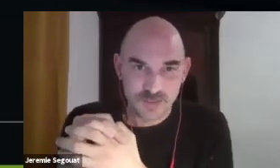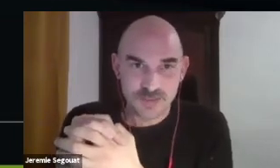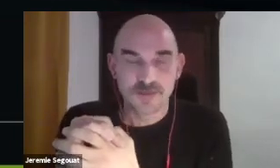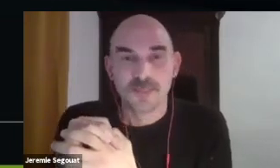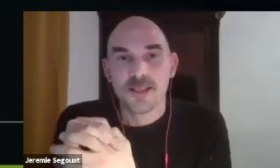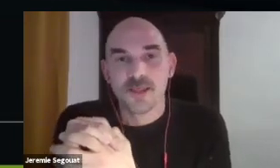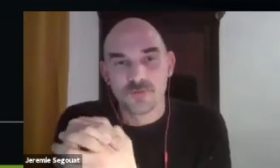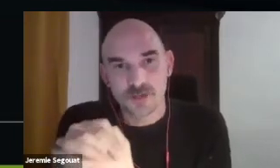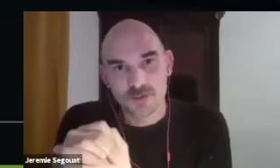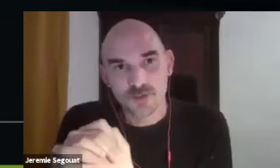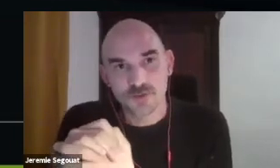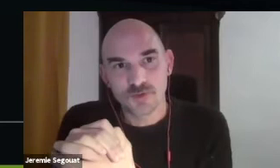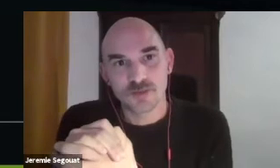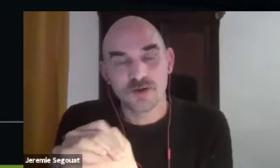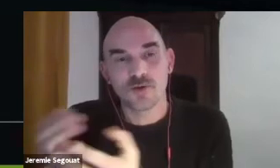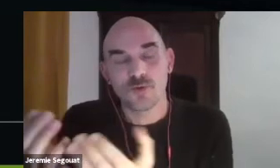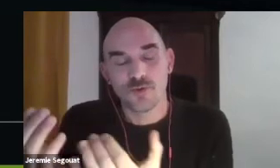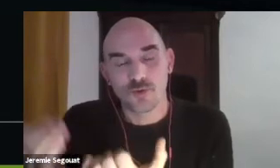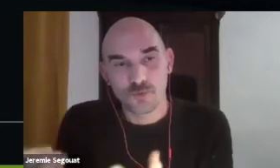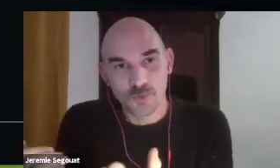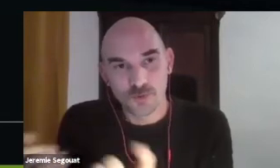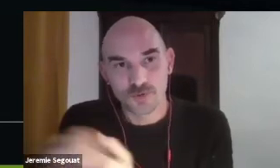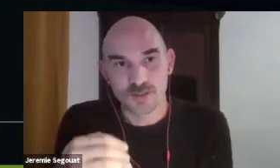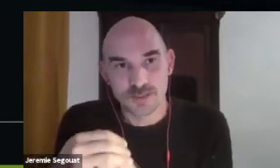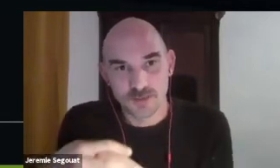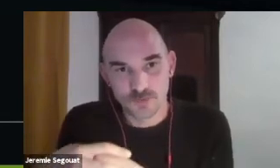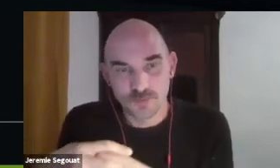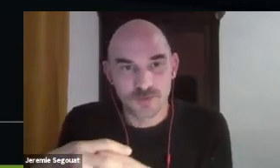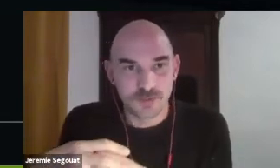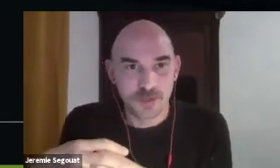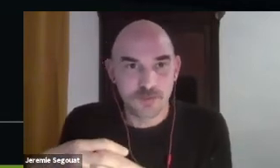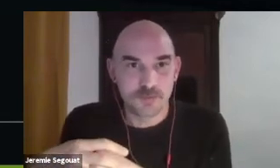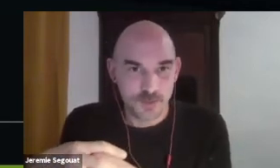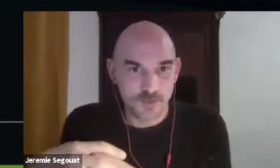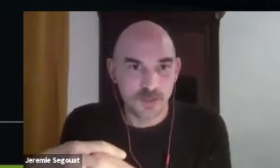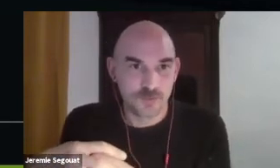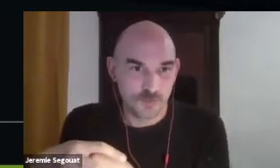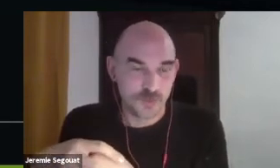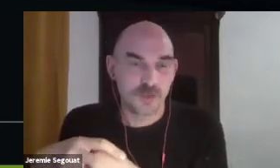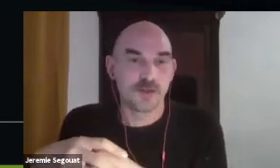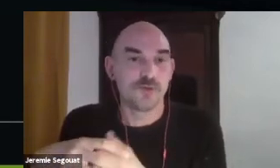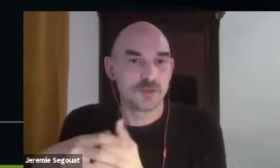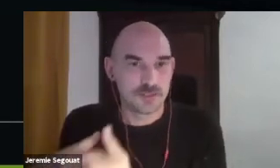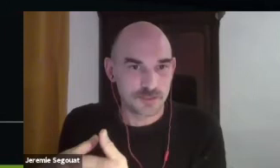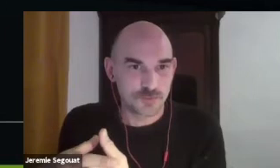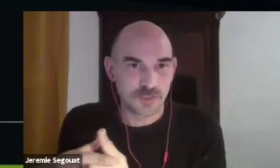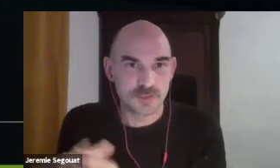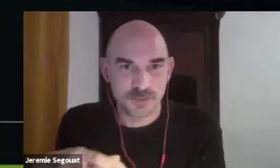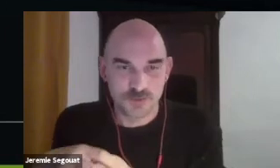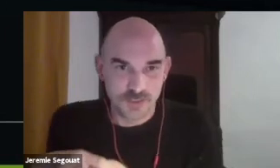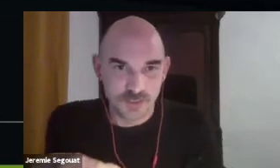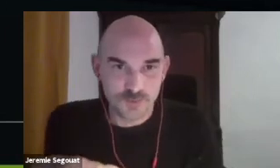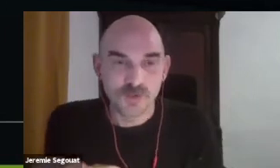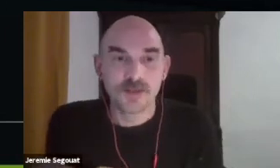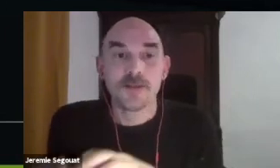signes française une variation étant donné qu'elle va reprendre un certain nombre des paramètres manuels non manuels l'utilisation d'un